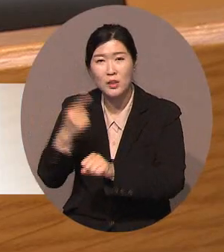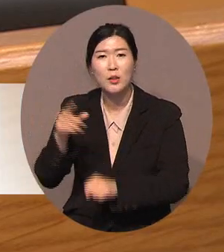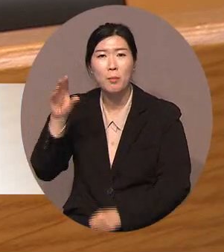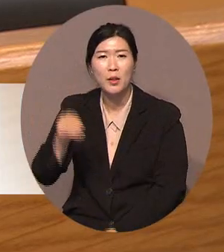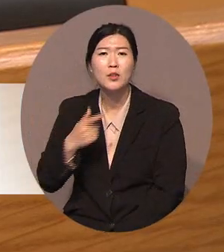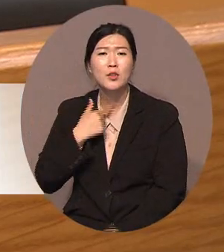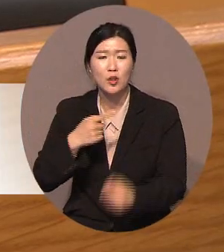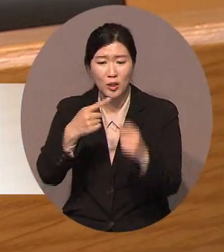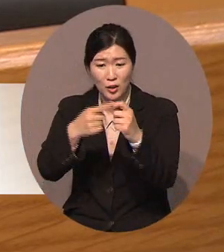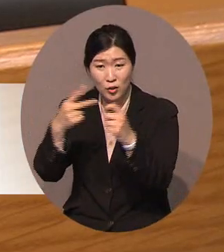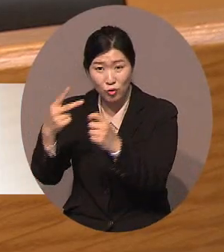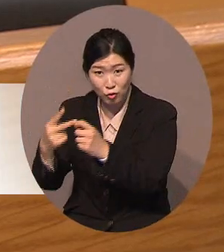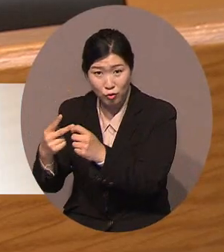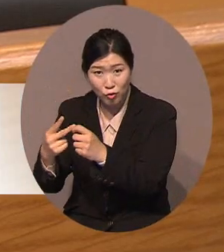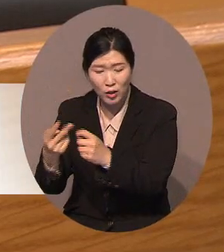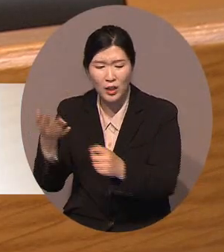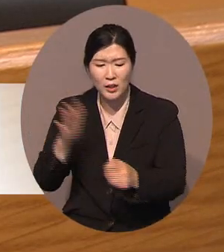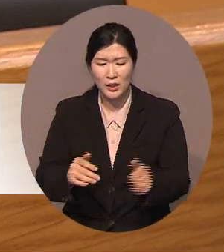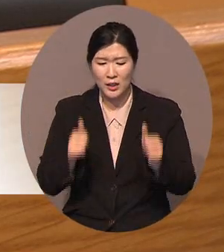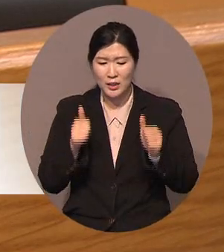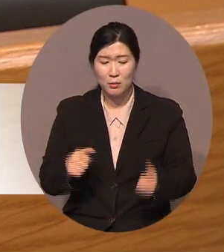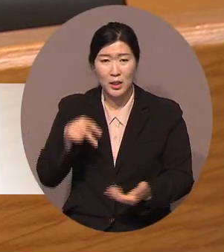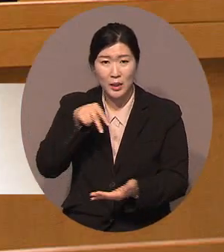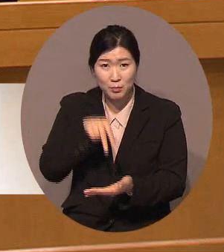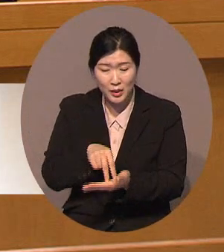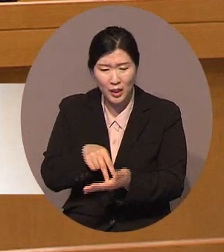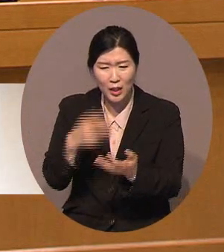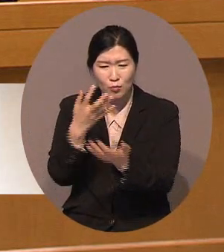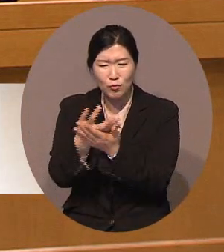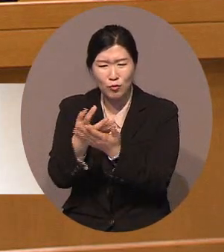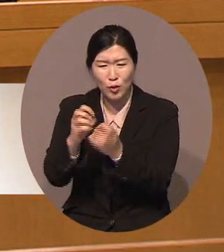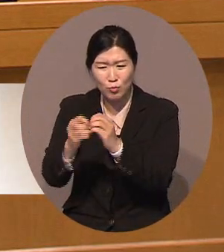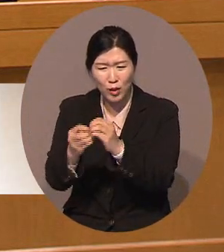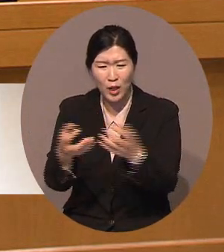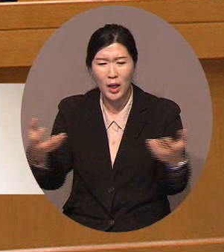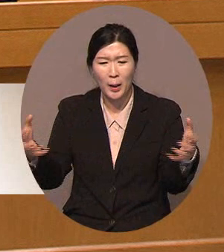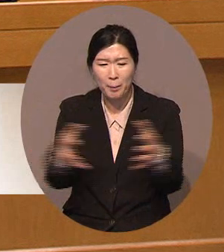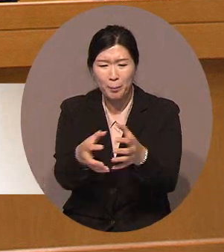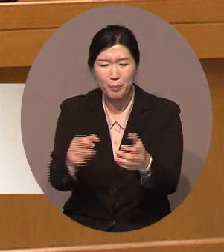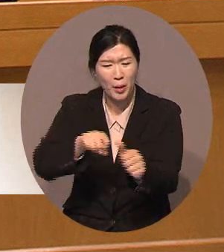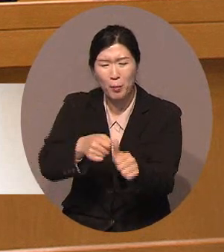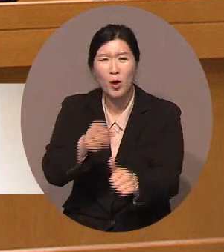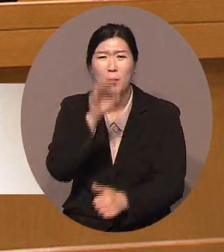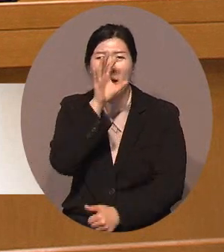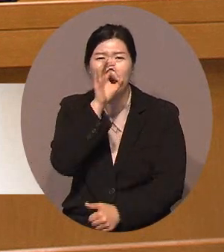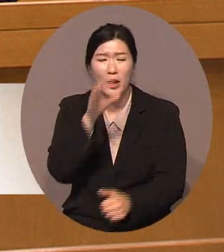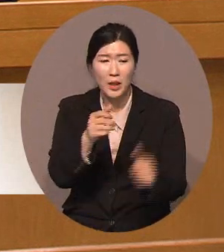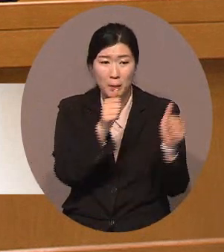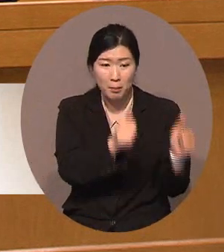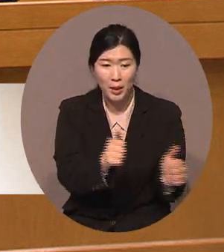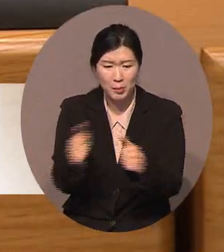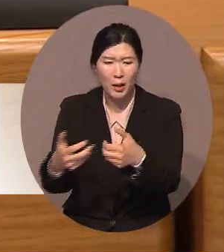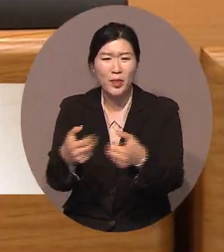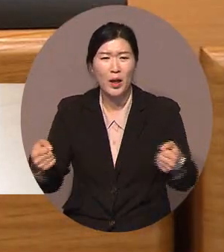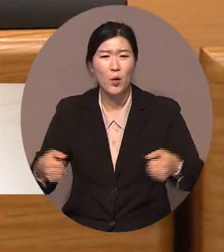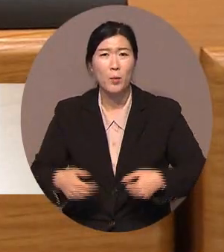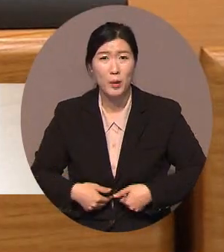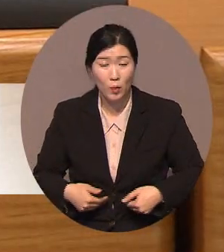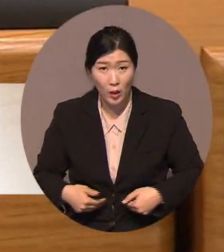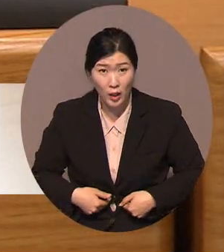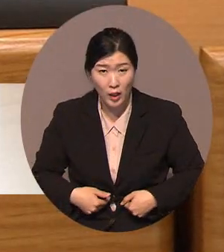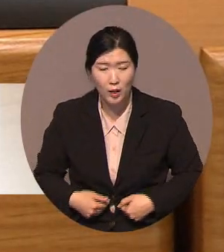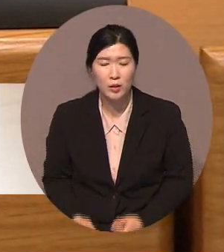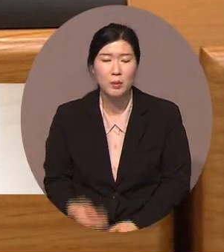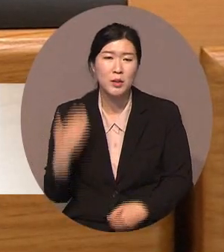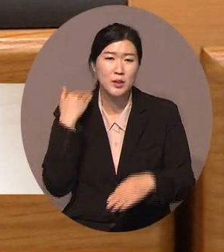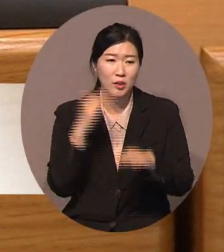기소됐습니다 2심 재판부는 위조사문서 행위를 별개의 죄로 판단한 건 법리 오해가 있다고 봤고 서민을